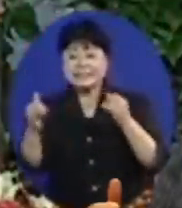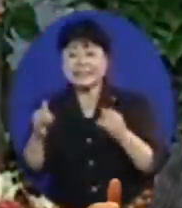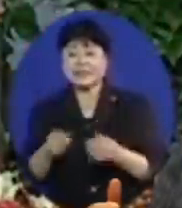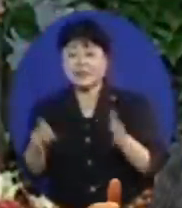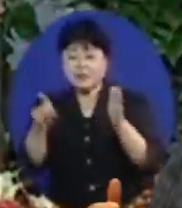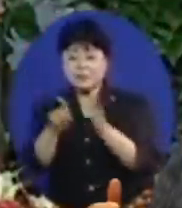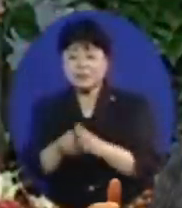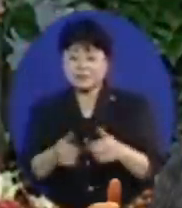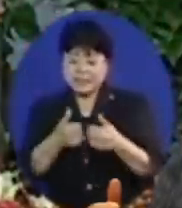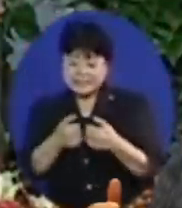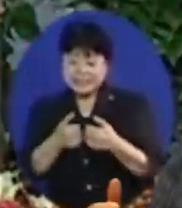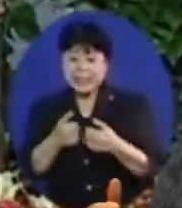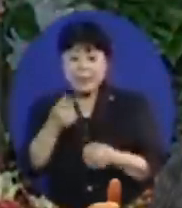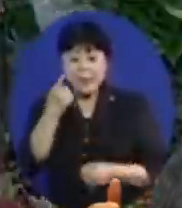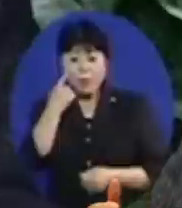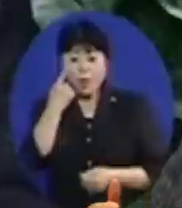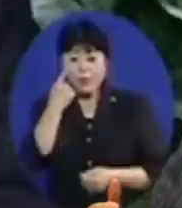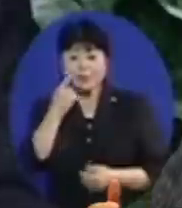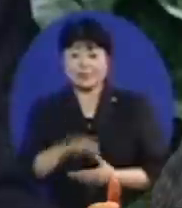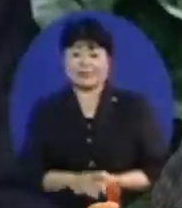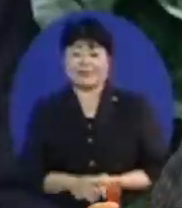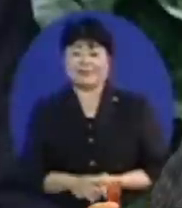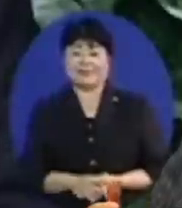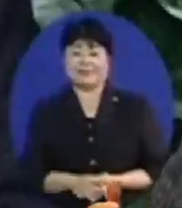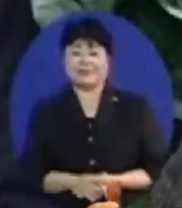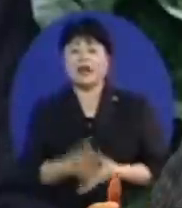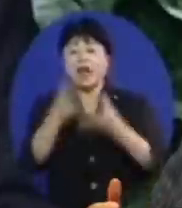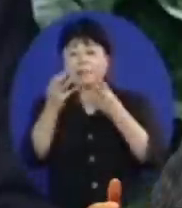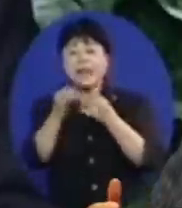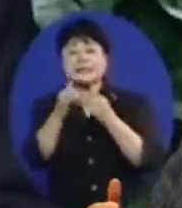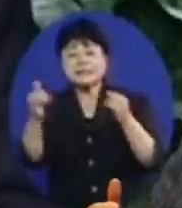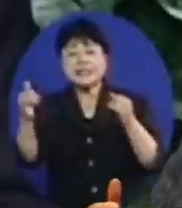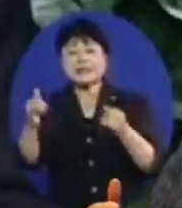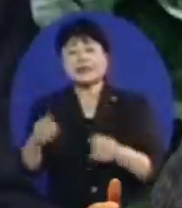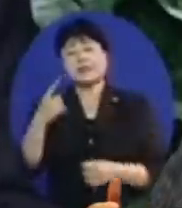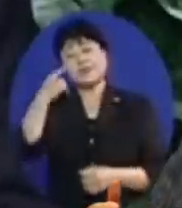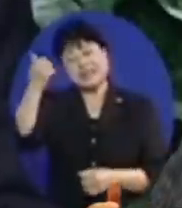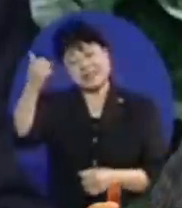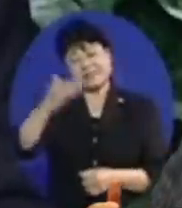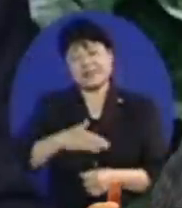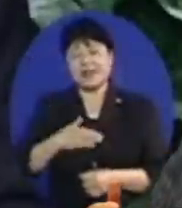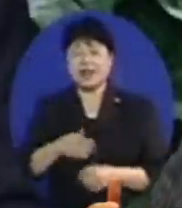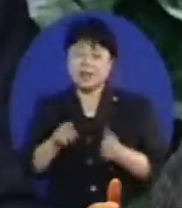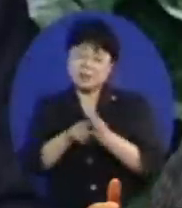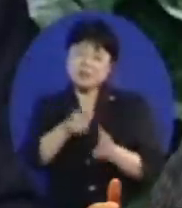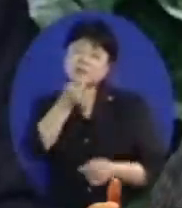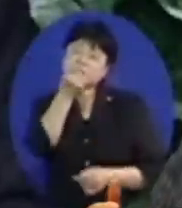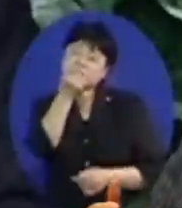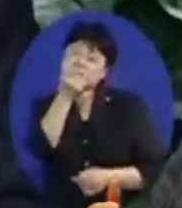신앙 상담을 했는데 많은 사람들이 말하기를 목사님 나는 믿음이 작아요,